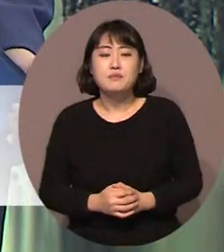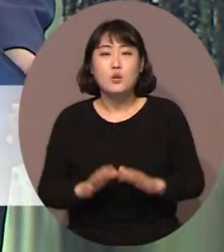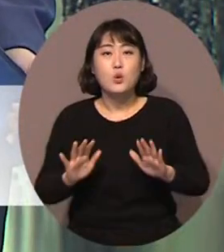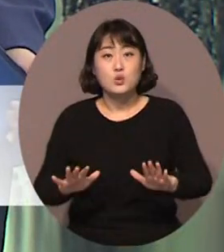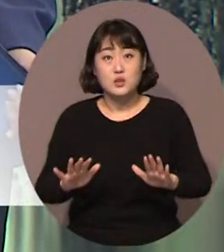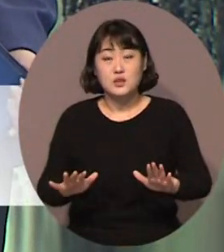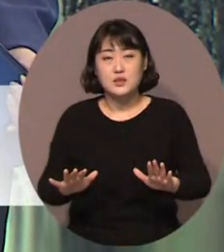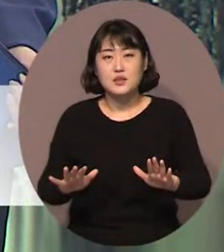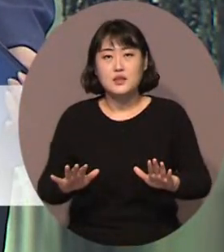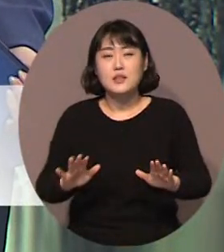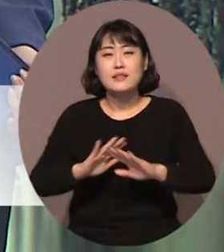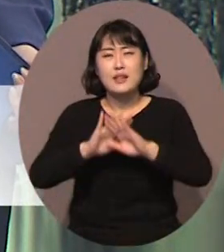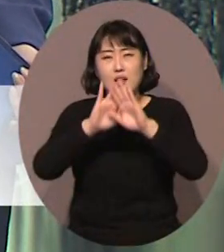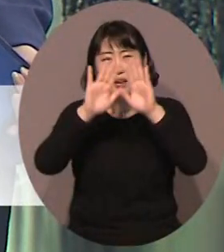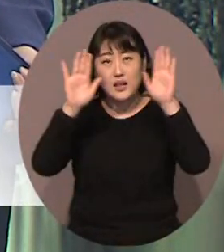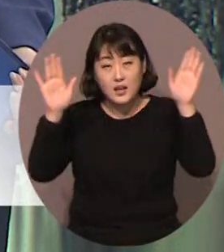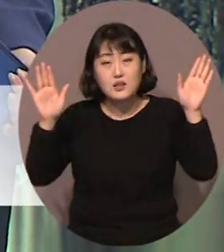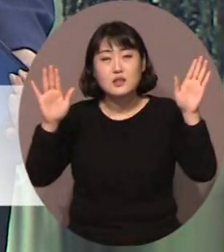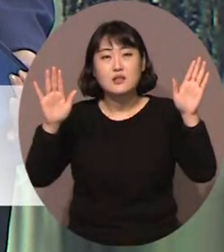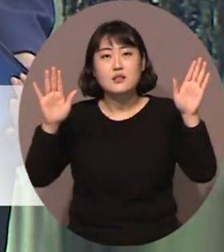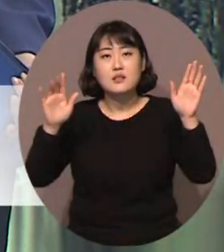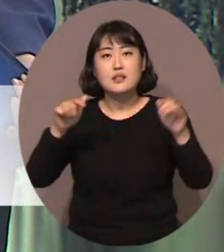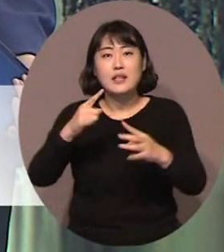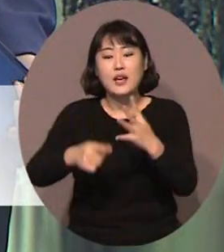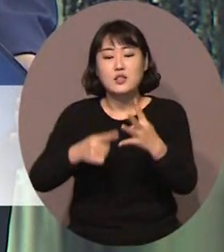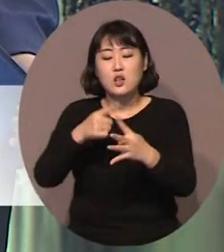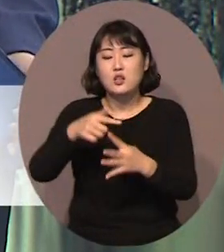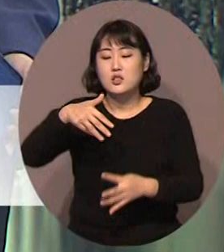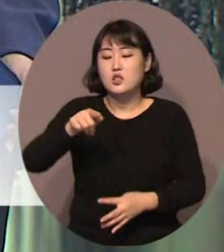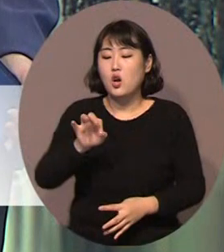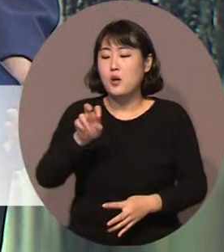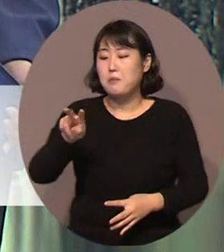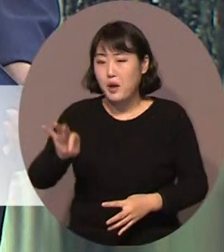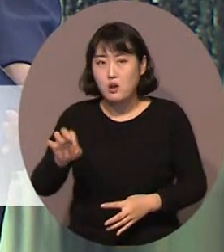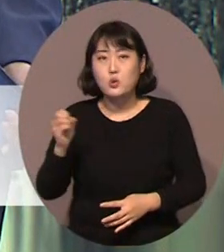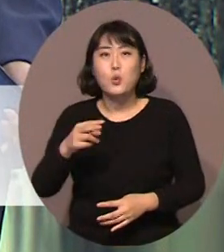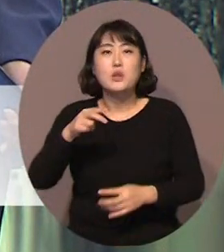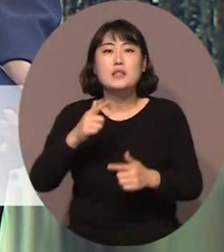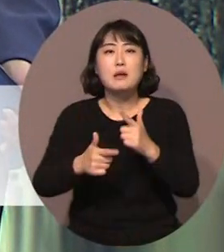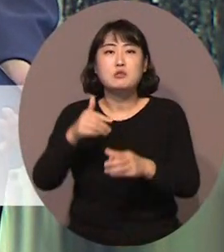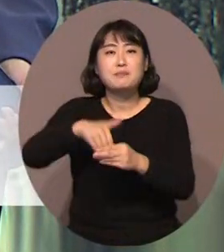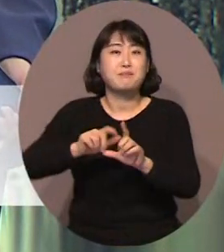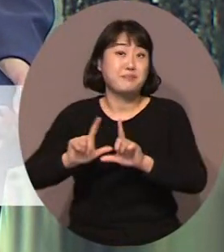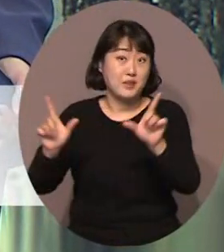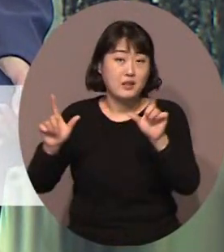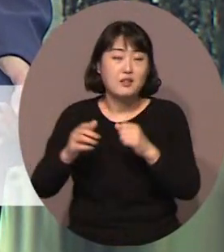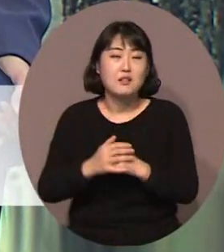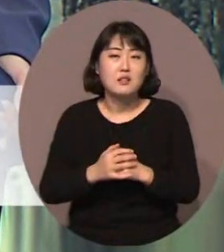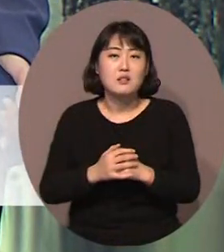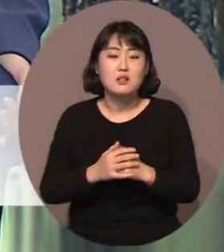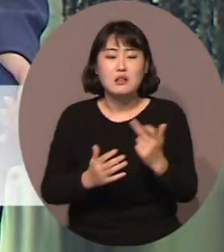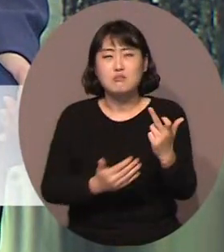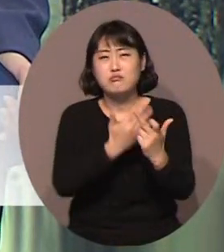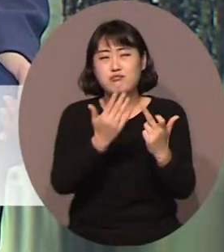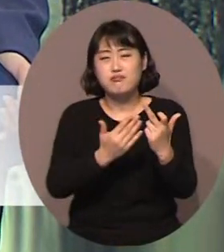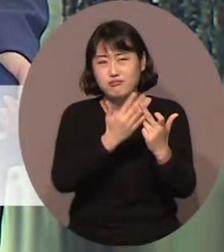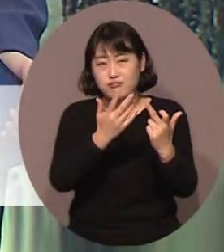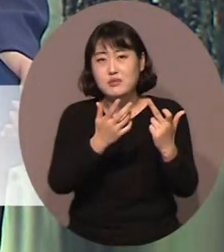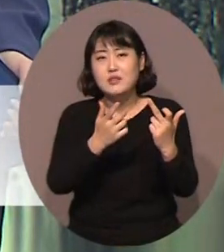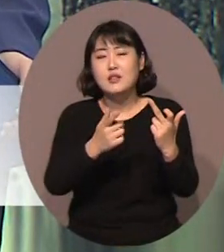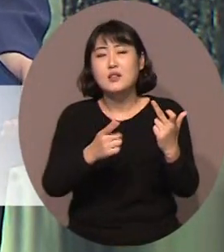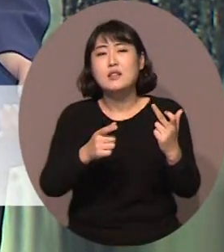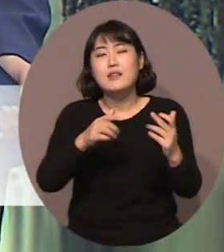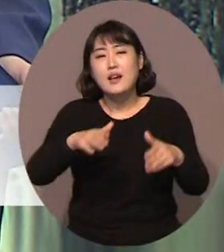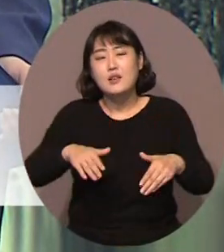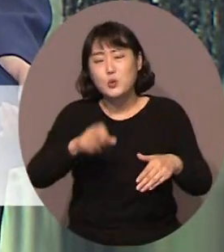오늘은 하늘이 차츰 맑아진다는 절기상 청명이자 식목일이었는데요. 산불의 열기를 잡고 건조한 날씨를